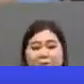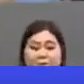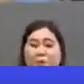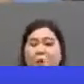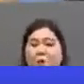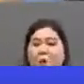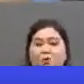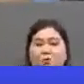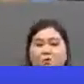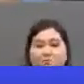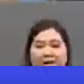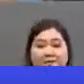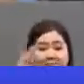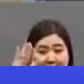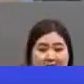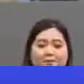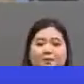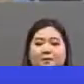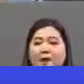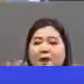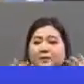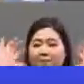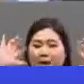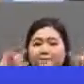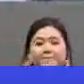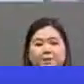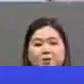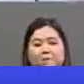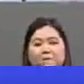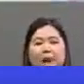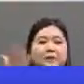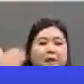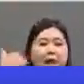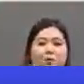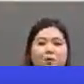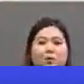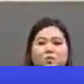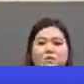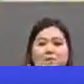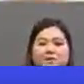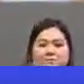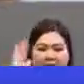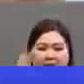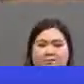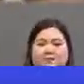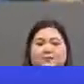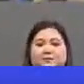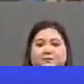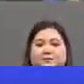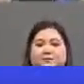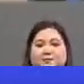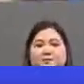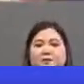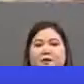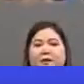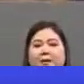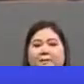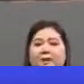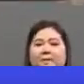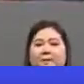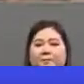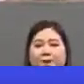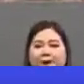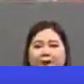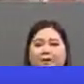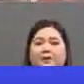เร็วที่สุดเบื้องต้นค่ะจะมีการประชุมทุกๆวันพุธหรืออาจจะเพิ่มเป็น 2ครั้งต่อสัปดาห์ก็ได้นะคะถ้าหากว่ามีความ